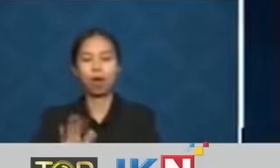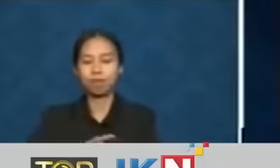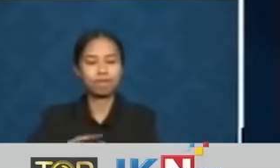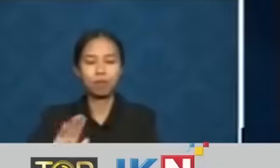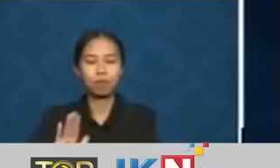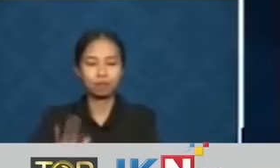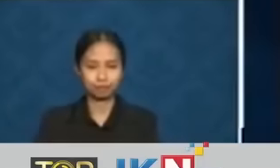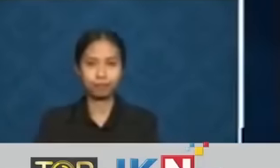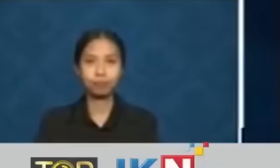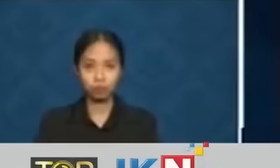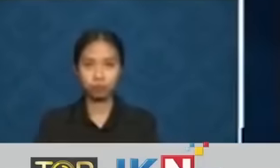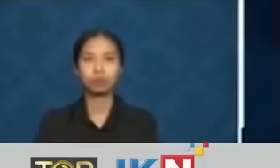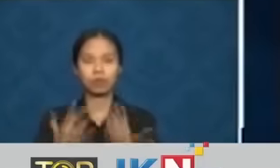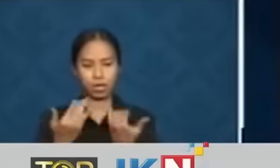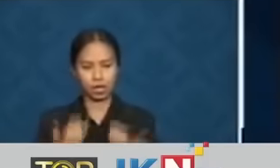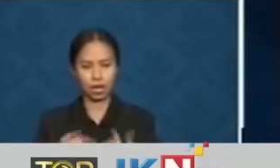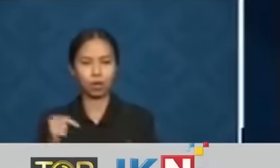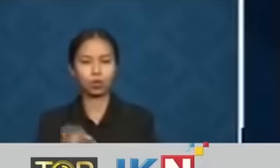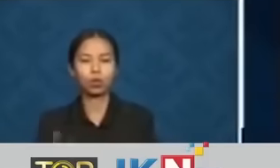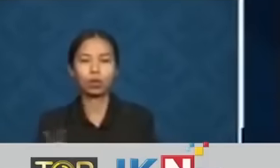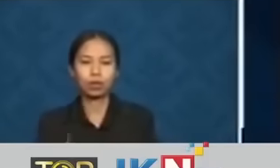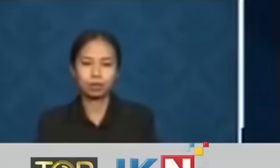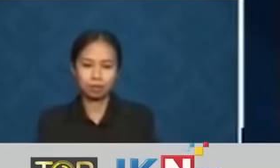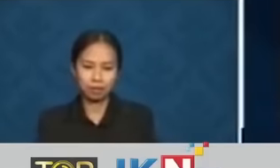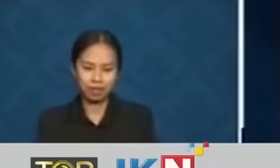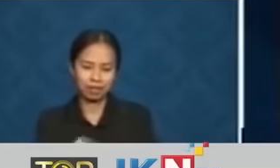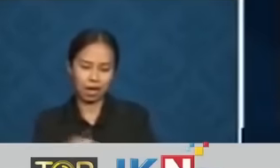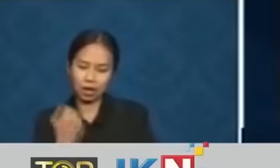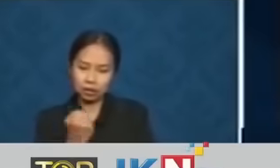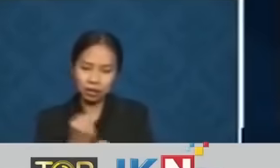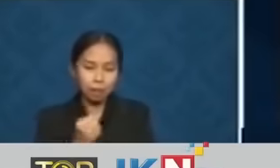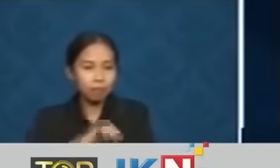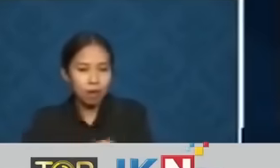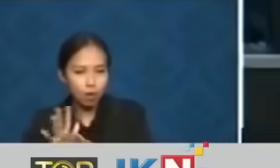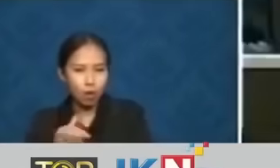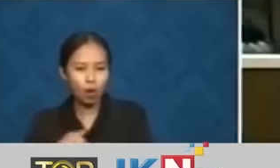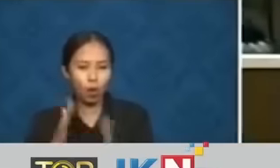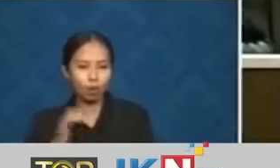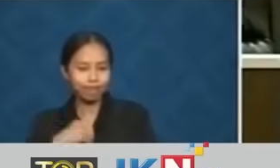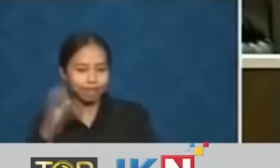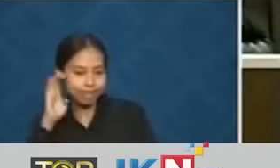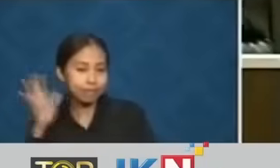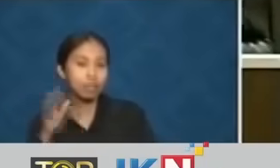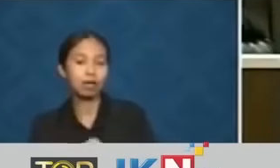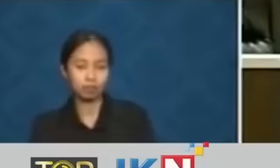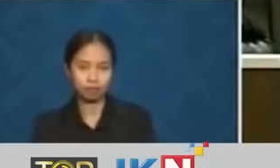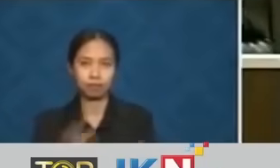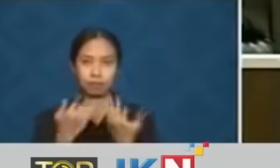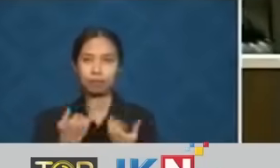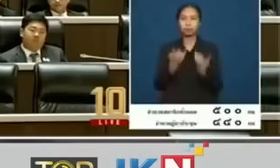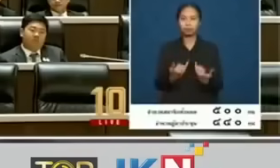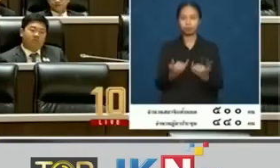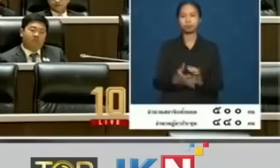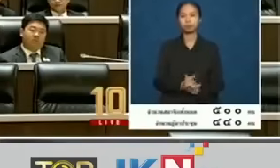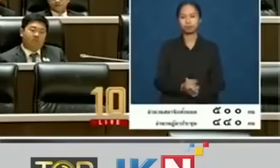ครับปลายต่อครับ และเป็นการทำลายความเชื่อมั่นเชื่อถือท่านประธานครับเพราะฉะนั้นสิ่งที่เกิดขึ้นในวันนี้การ